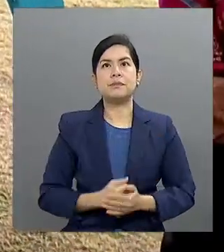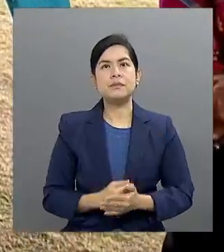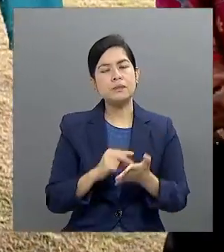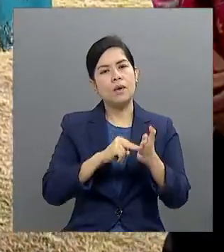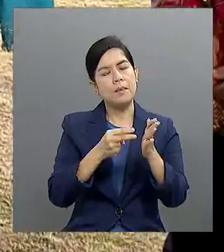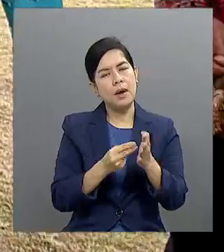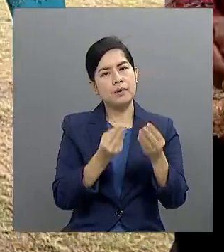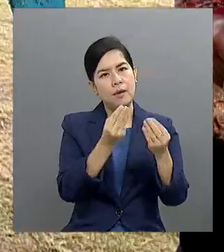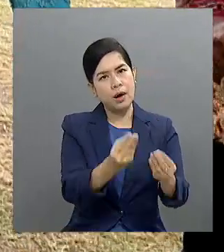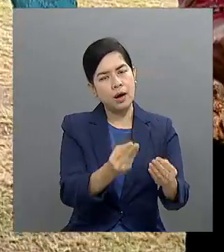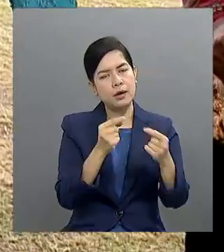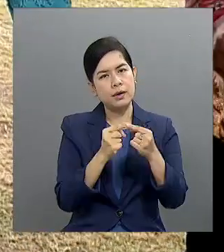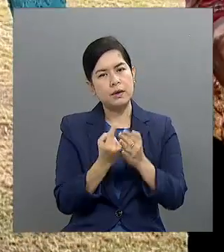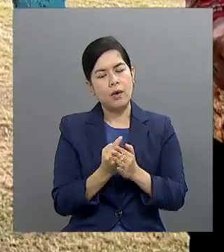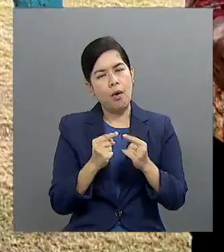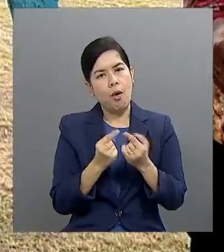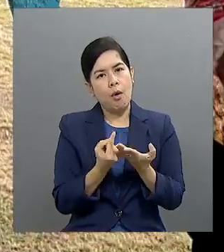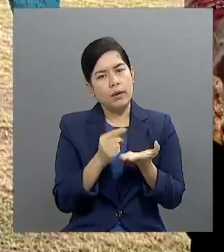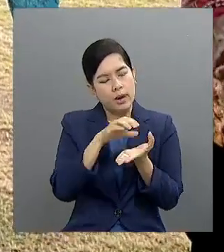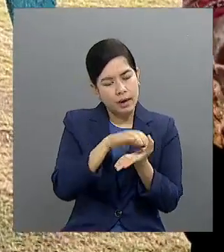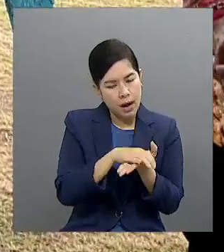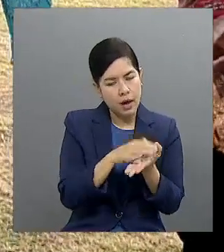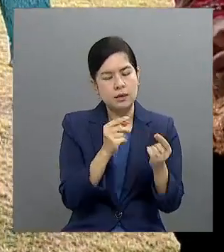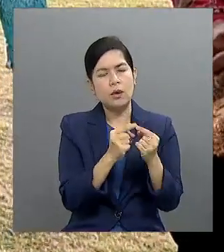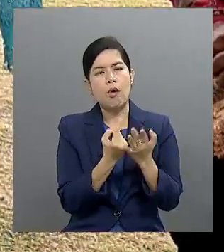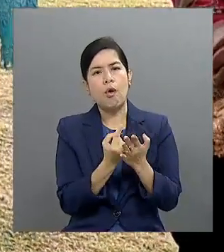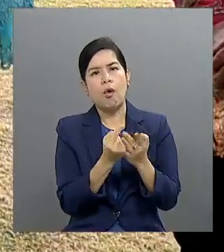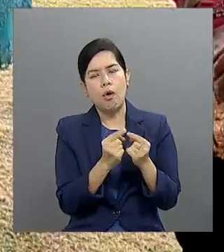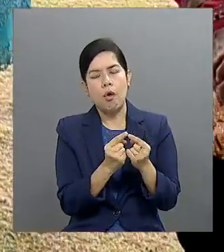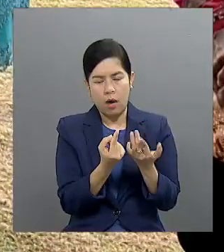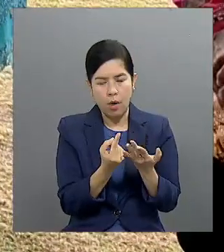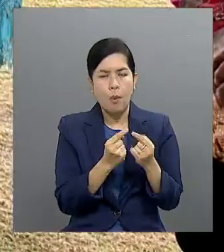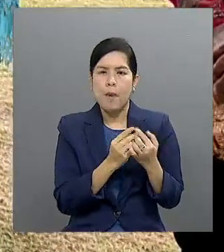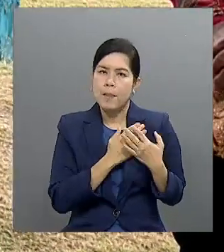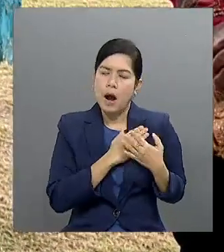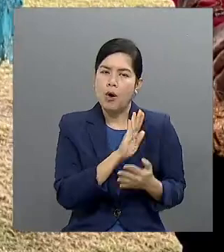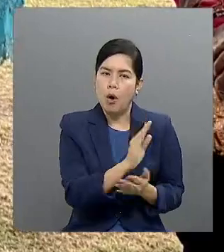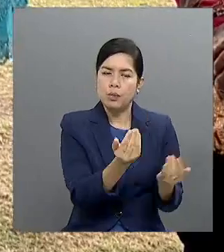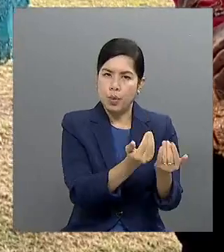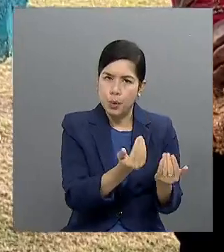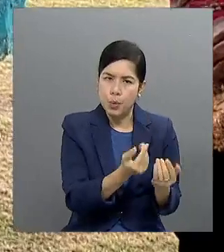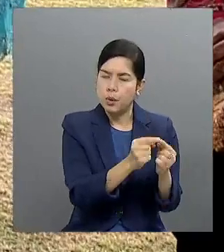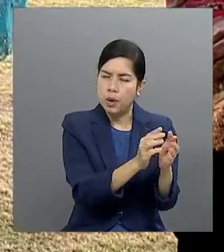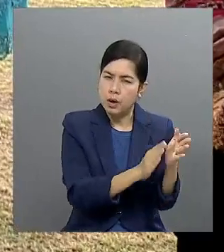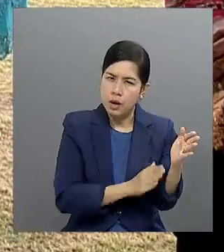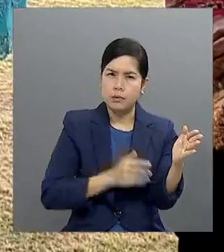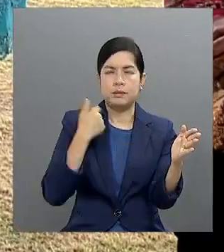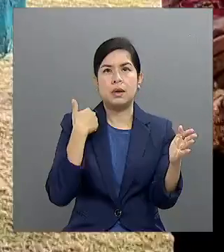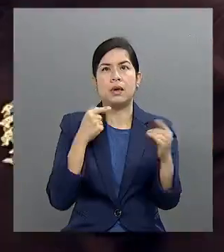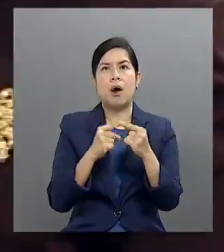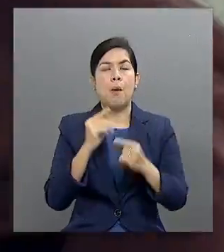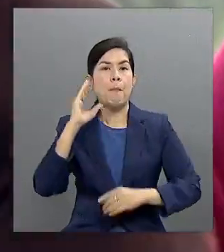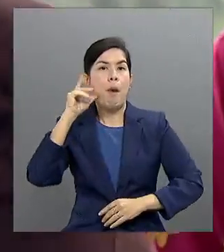ยืนยาวนะครับการขอให้อายุมั่นขวัญยืนหลังจากนั้นปุ๊บเนี่ยพ่อแม่ของฝ่ายหญิงเนี่ยก็จะหักหวีแล้วก็ใส่ไว้